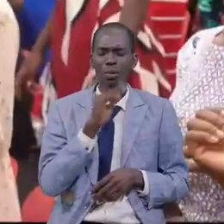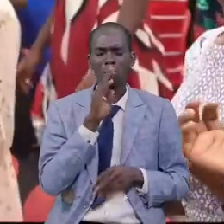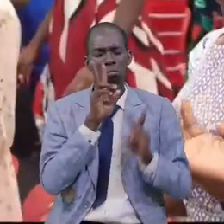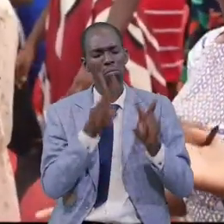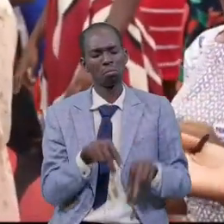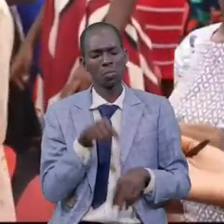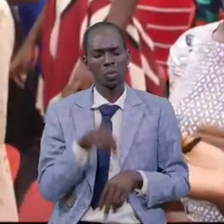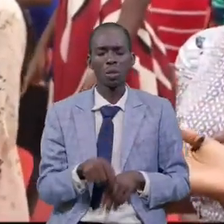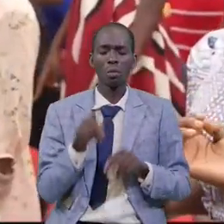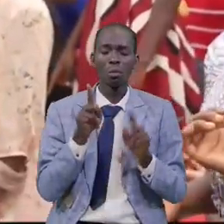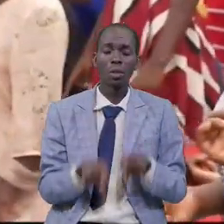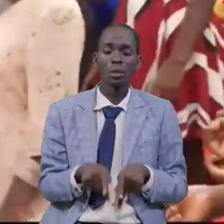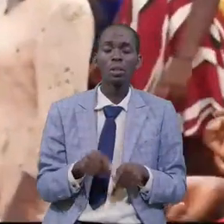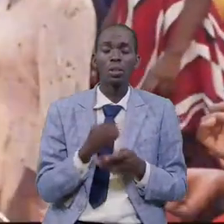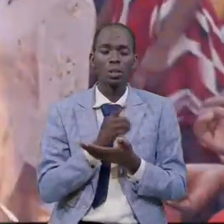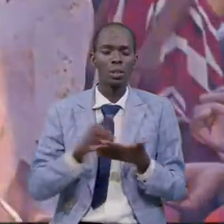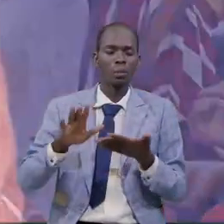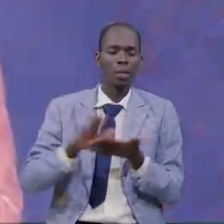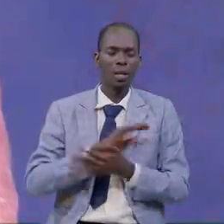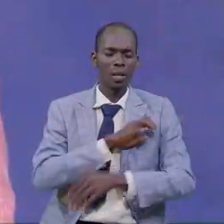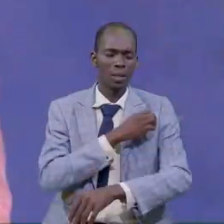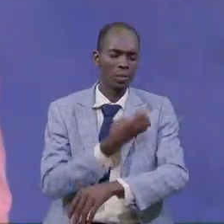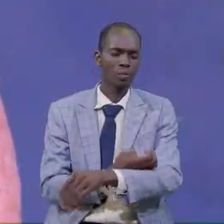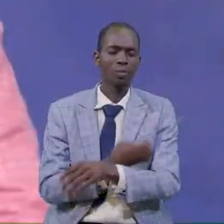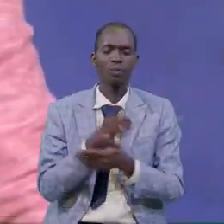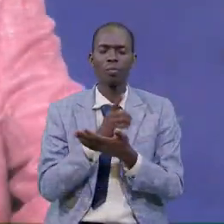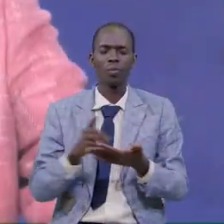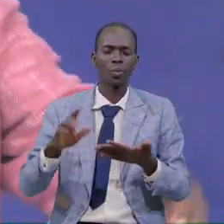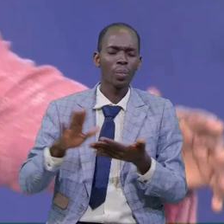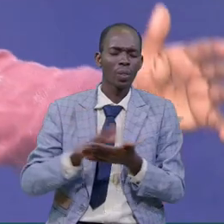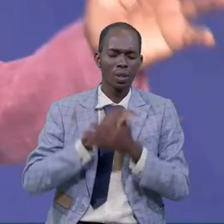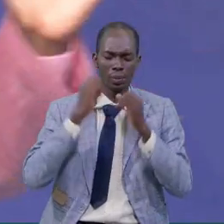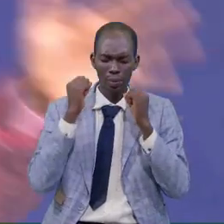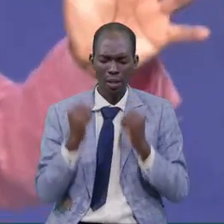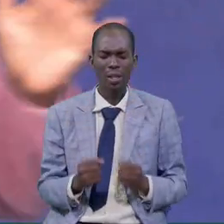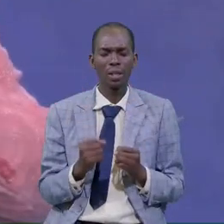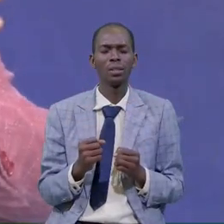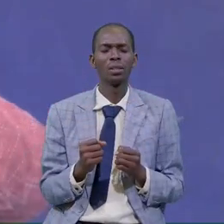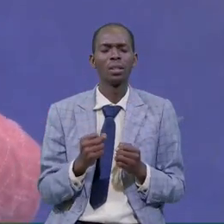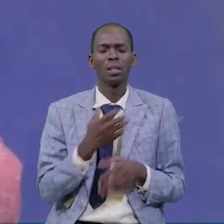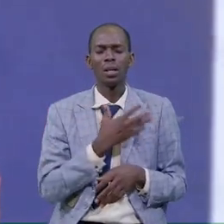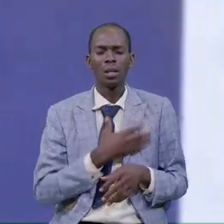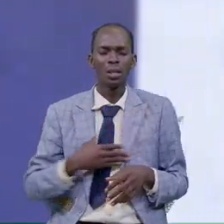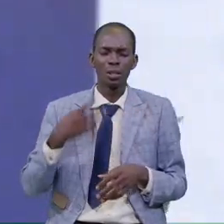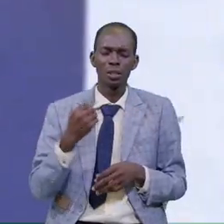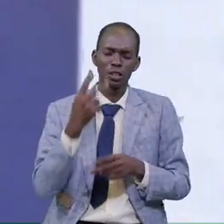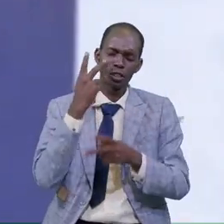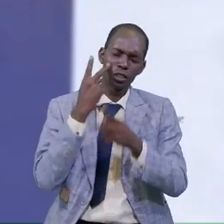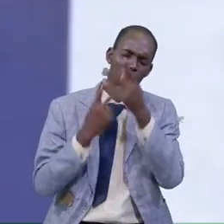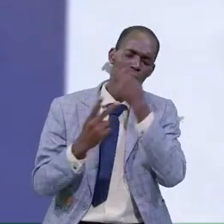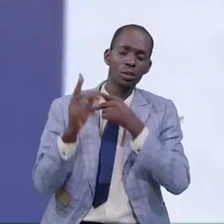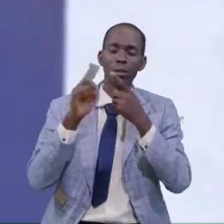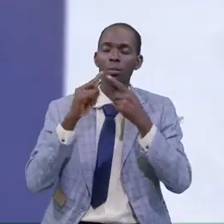rabaissé avec l'énergie divine, avec la puissance divine et la vision pour